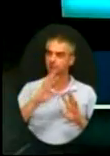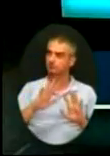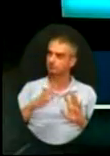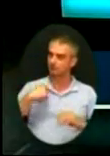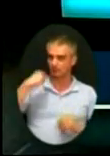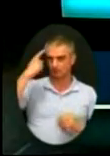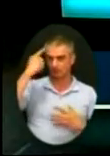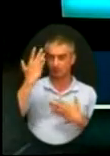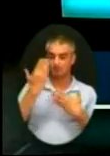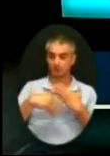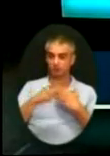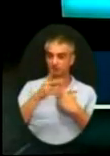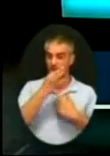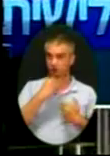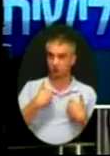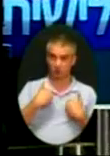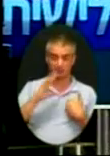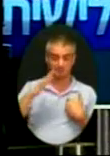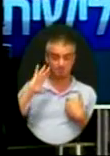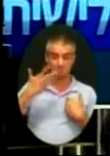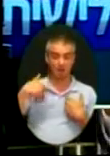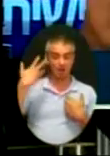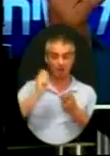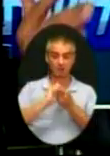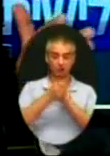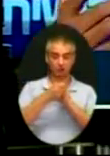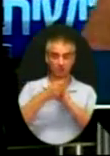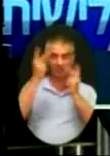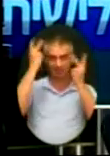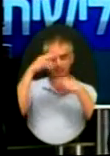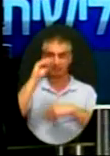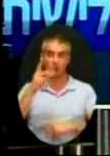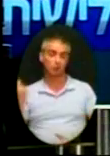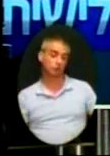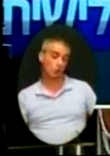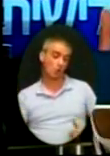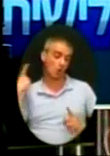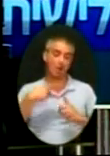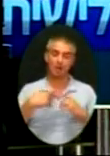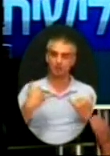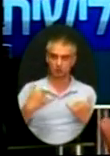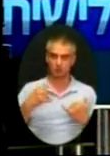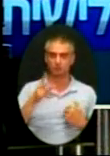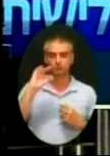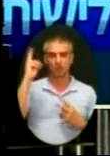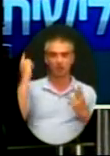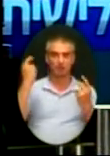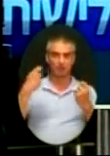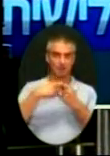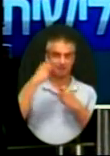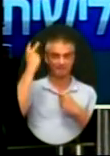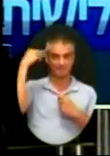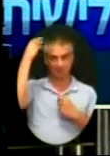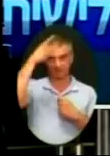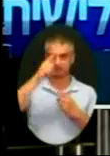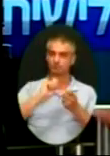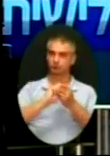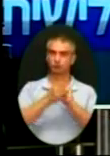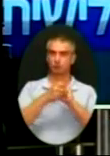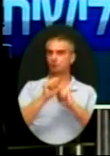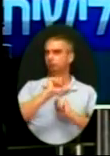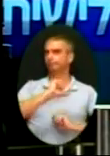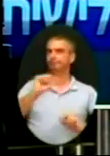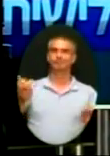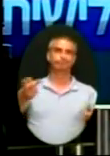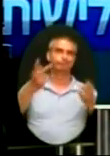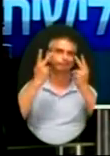אני חושב שבסופו של דבר, אם אתה שואל אותי מה השתנה מהסכמי אוסלו עד היום, בעניין הזה של הפלסטינים, שהוא השינוי מבחינתי ועדיין הנושא